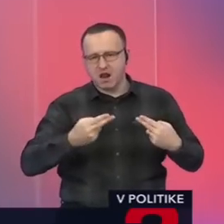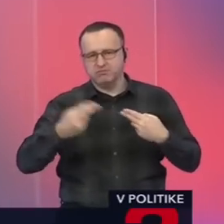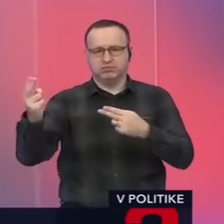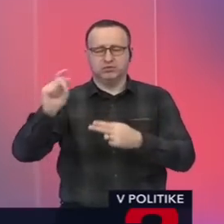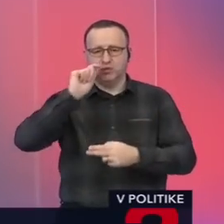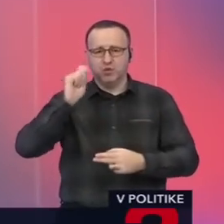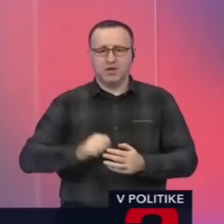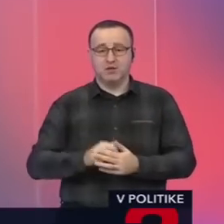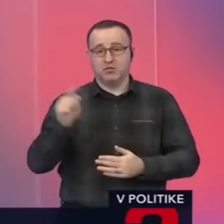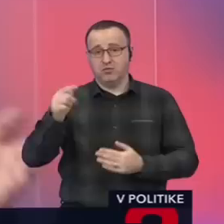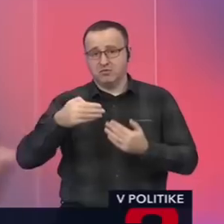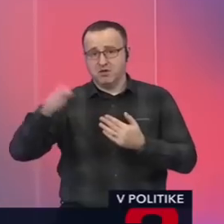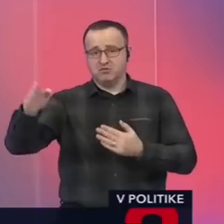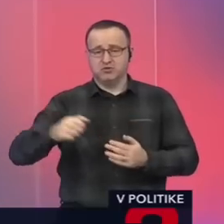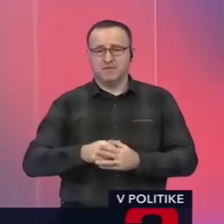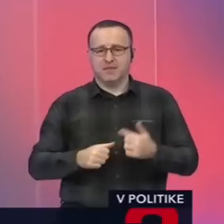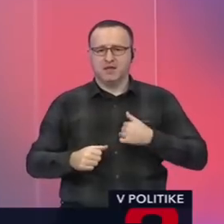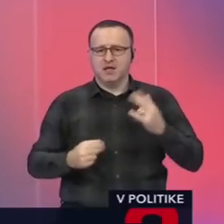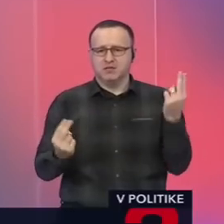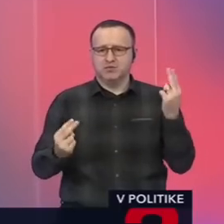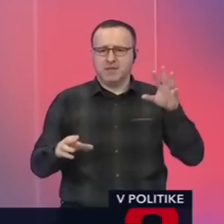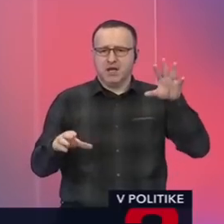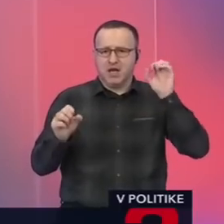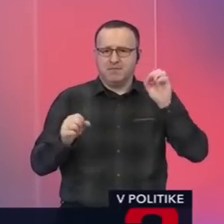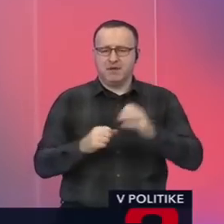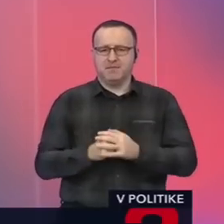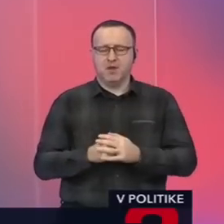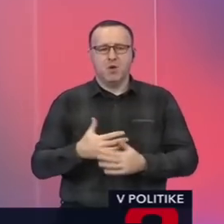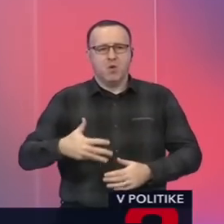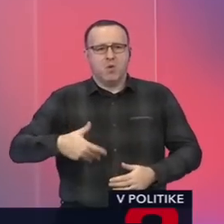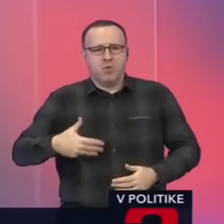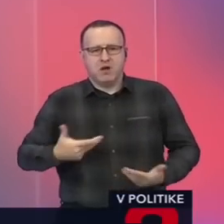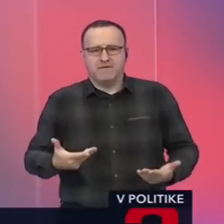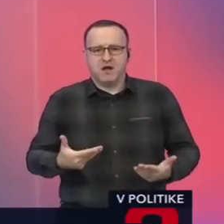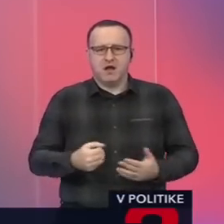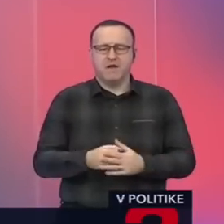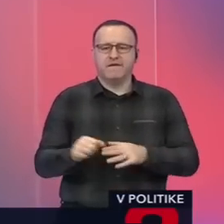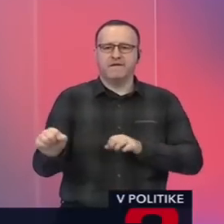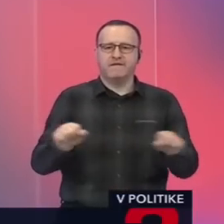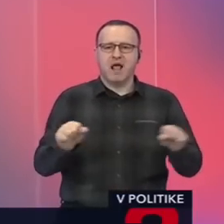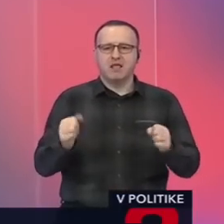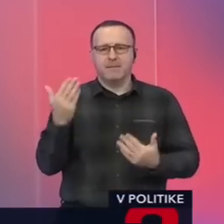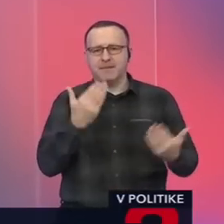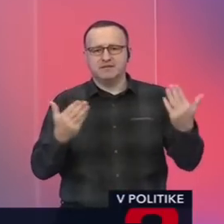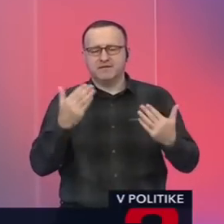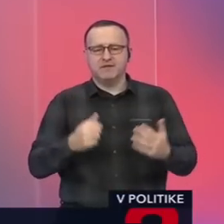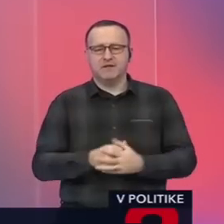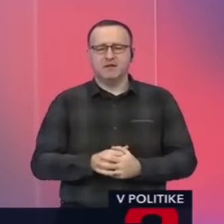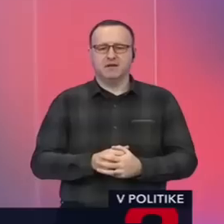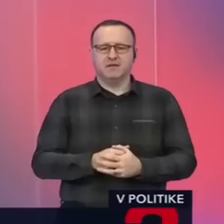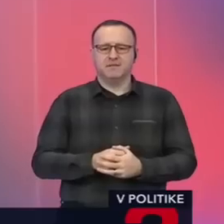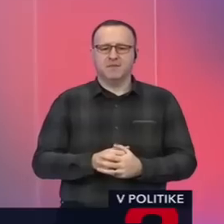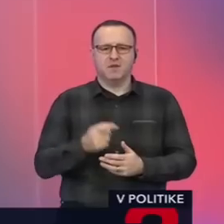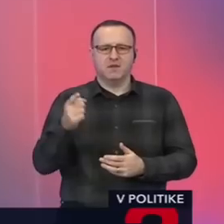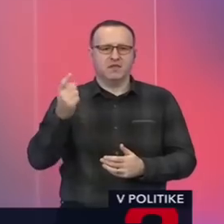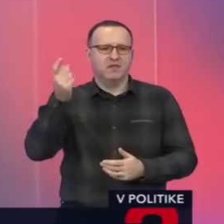a toto sú ďalšie. Ja chápem samozrejme takú tú obavu tejto vládnych predstaviteľov, že